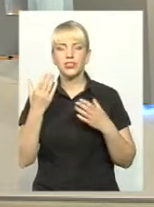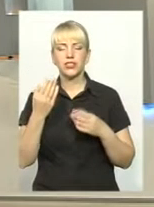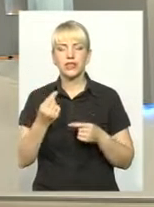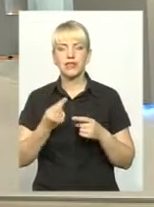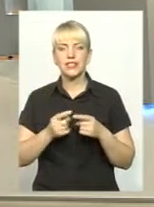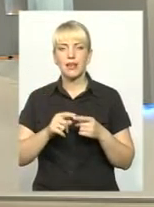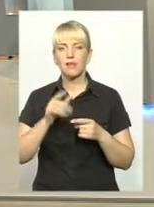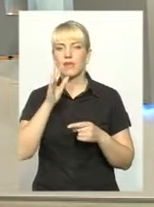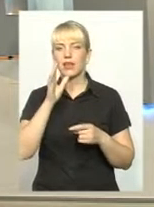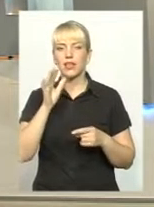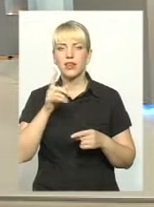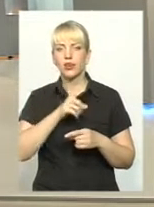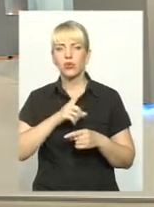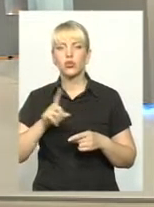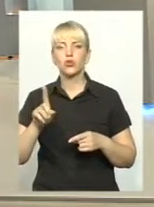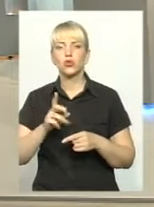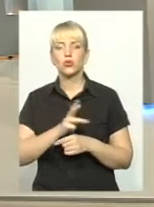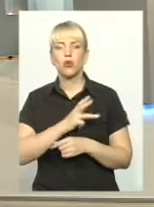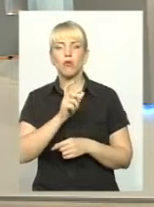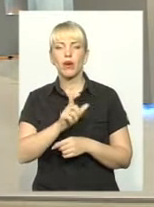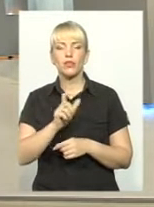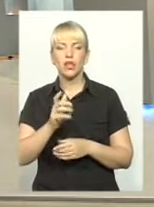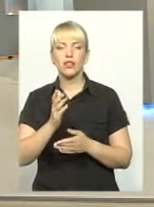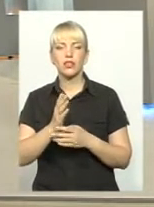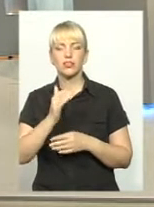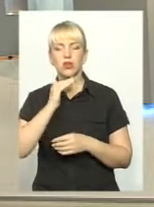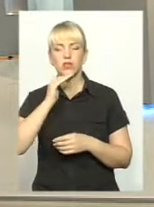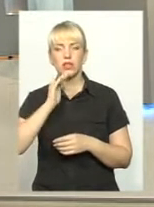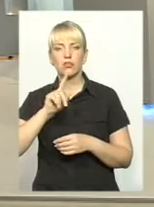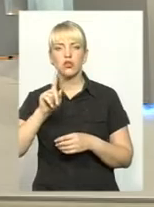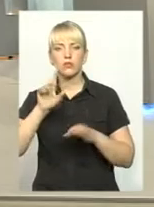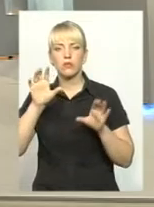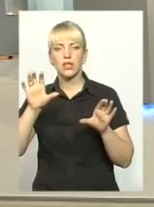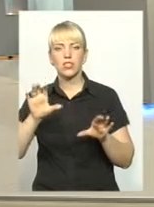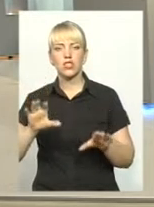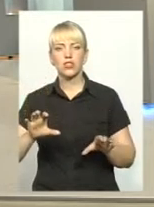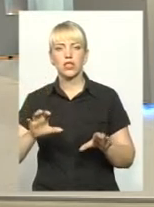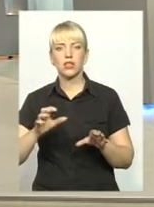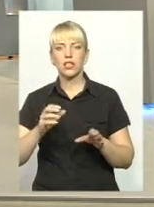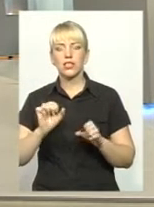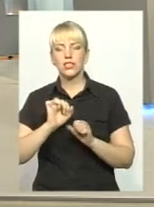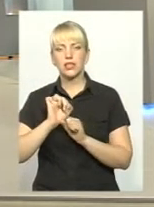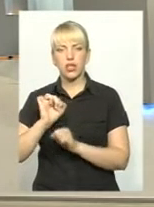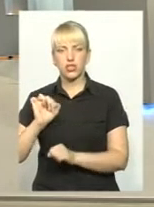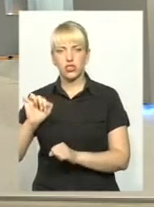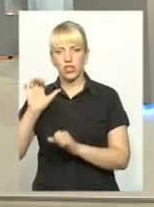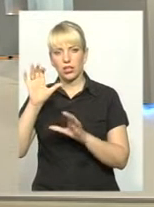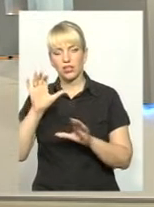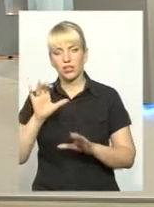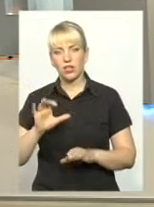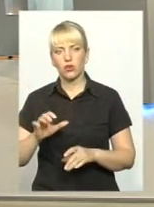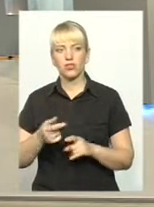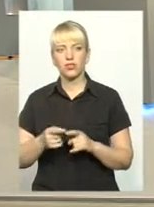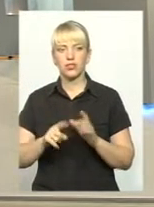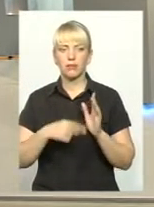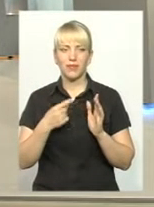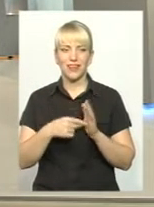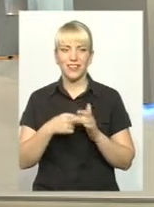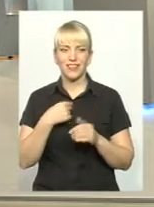що бажаючих є достатньо захищати законність та правопорядок? Це питання буде скоріше до мене. Будь